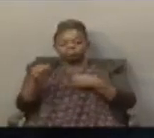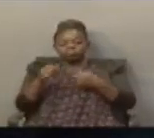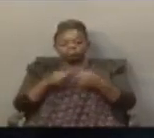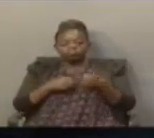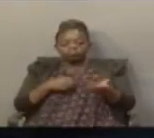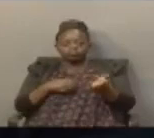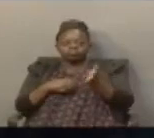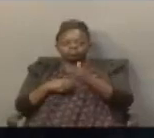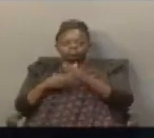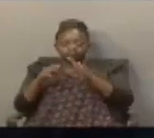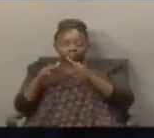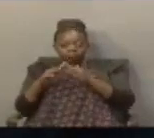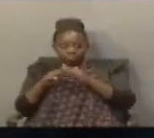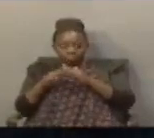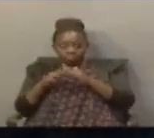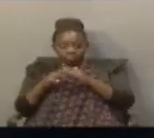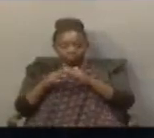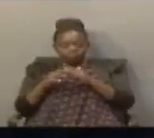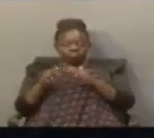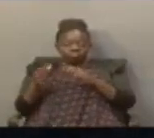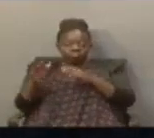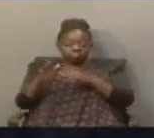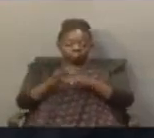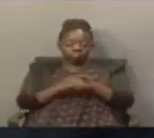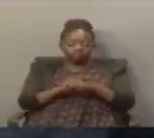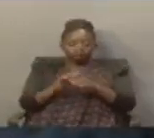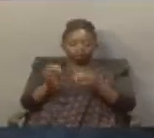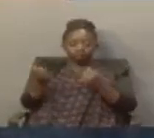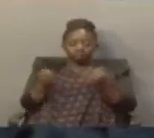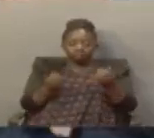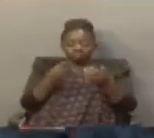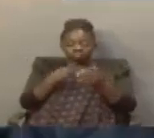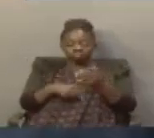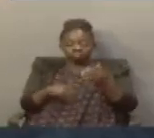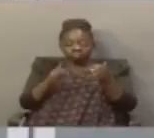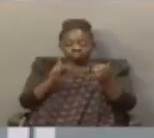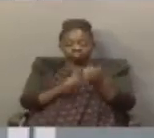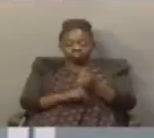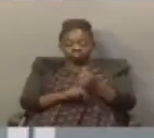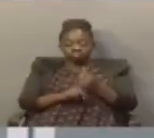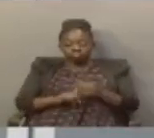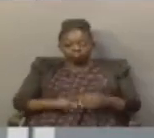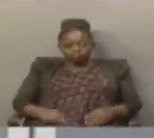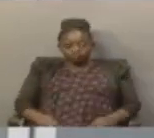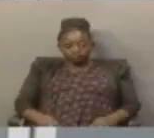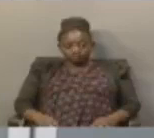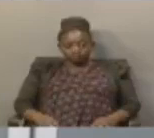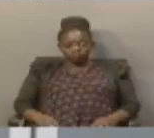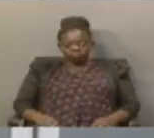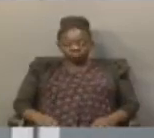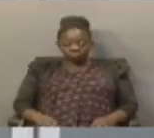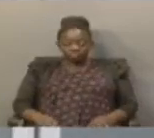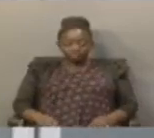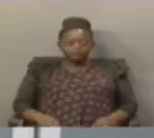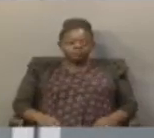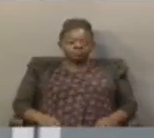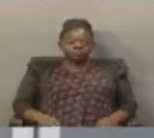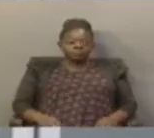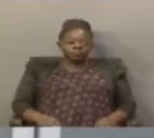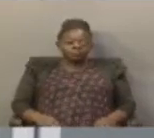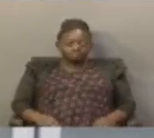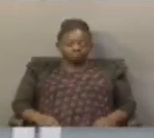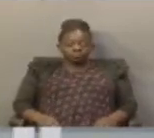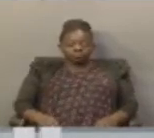badda waabwe. Abuzi b'emmotoka z'ebyamaguzi bategeeza bwe bati kubituukiddwako. Twetanira ennyo boodi eno okuba nti